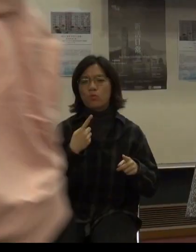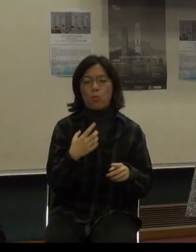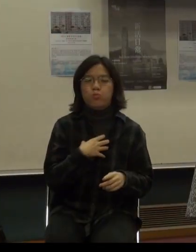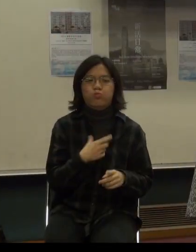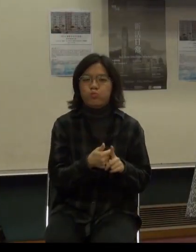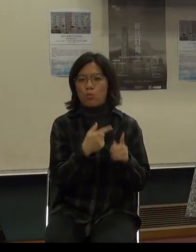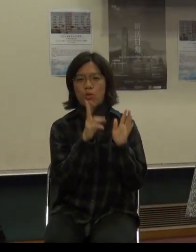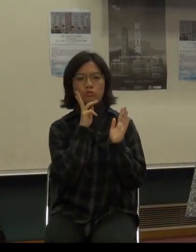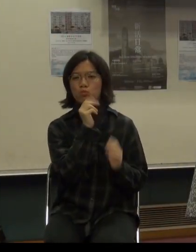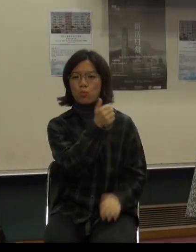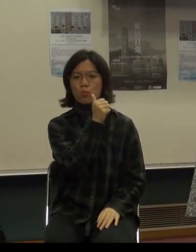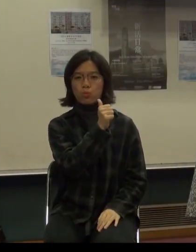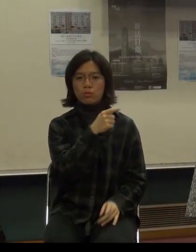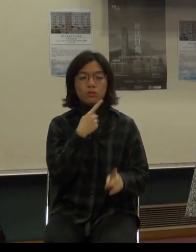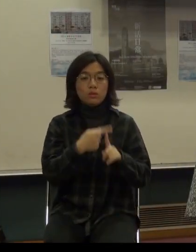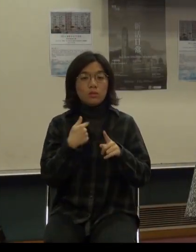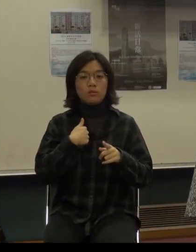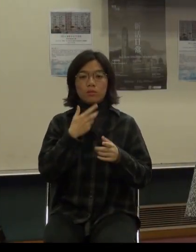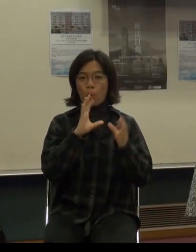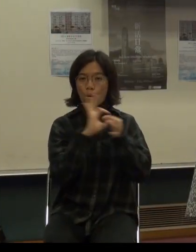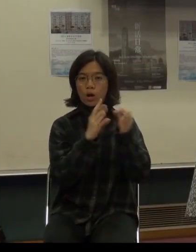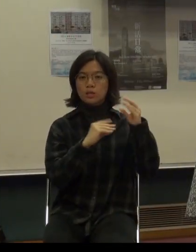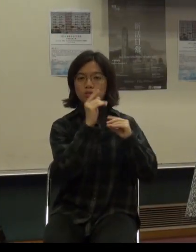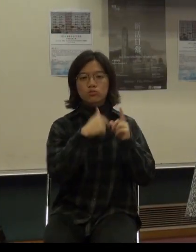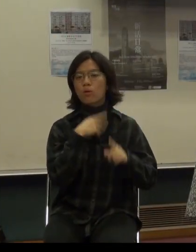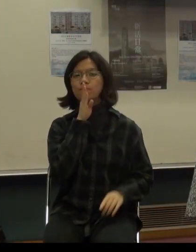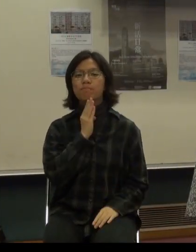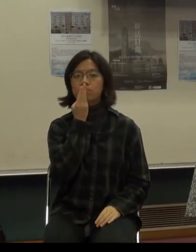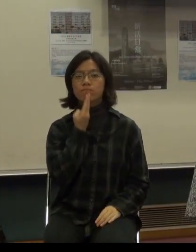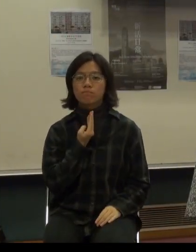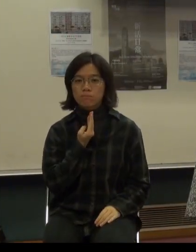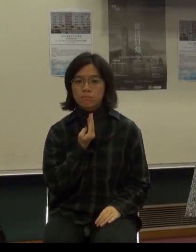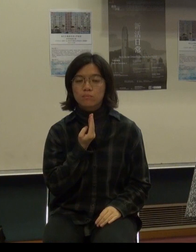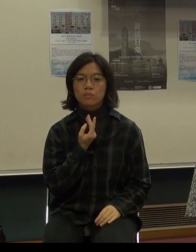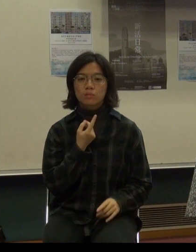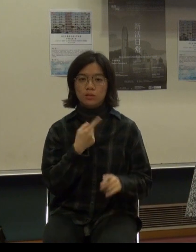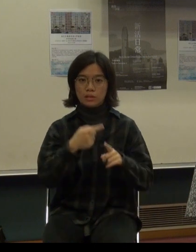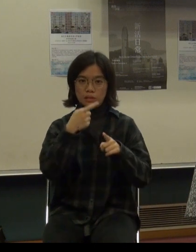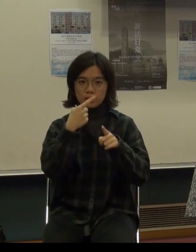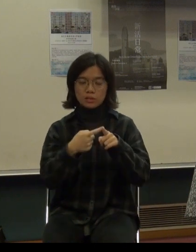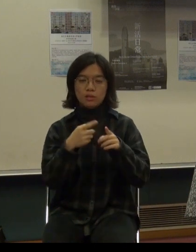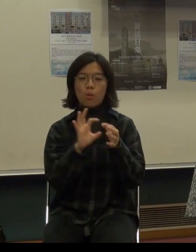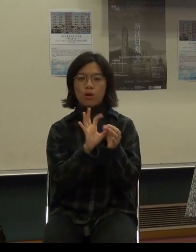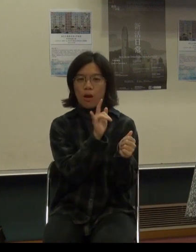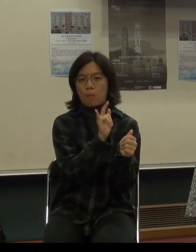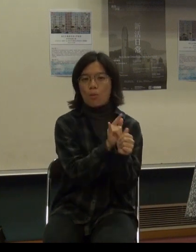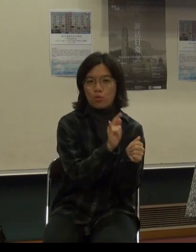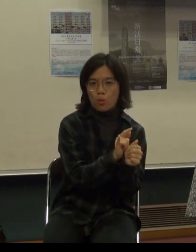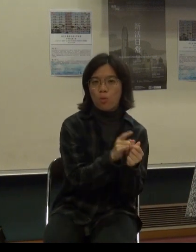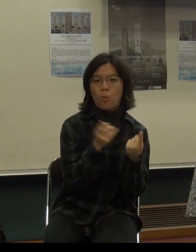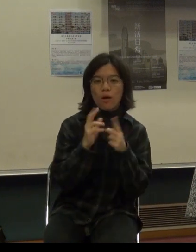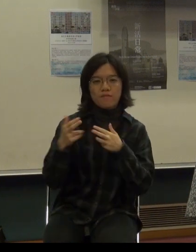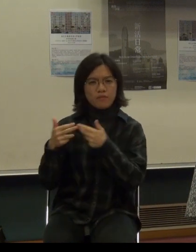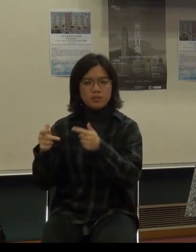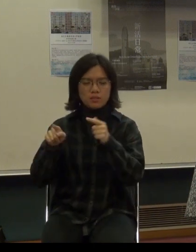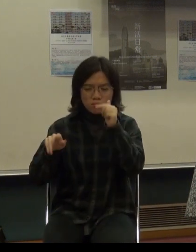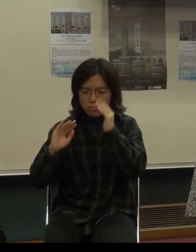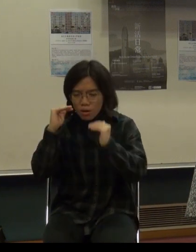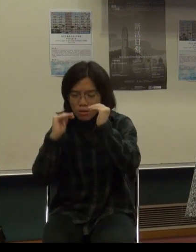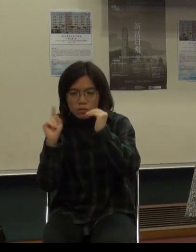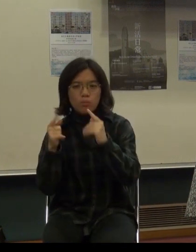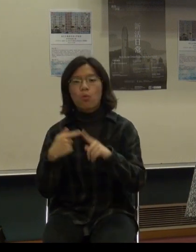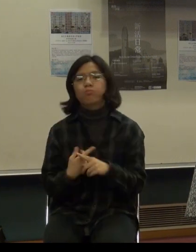行人咧，我唔知道點樣去到 position 或者去到處理所謂保育同發展之間嗰個平衡。